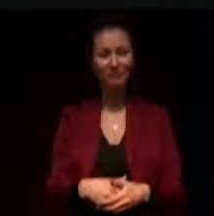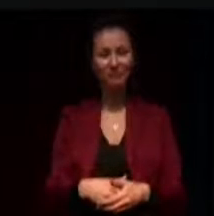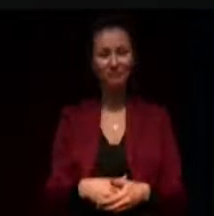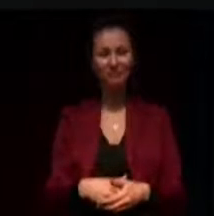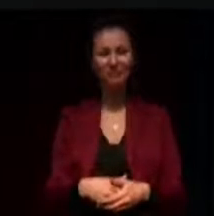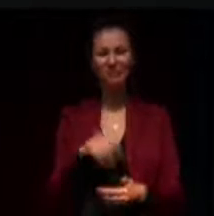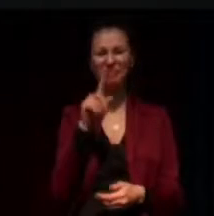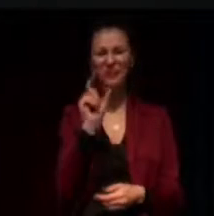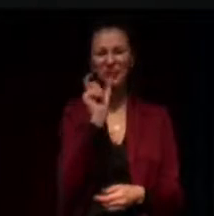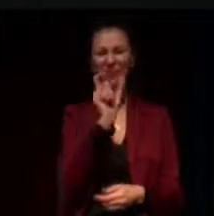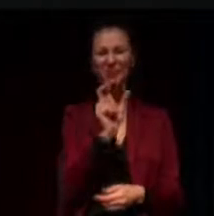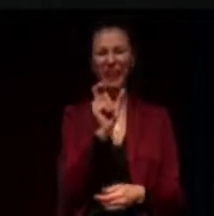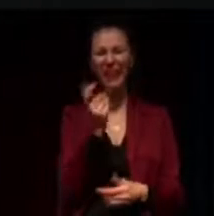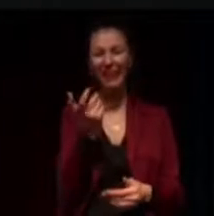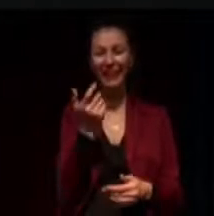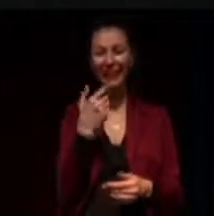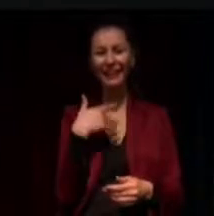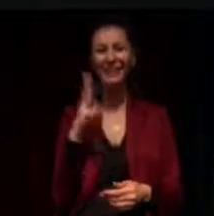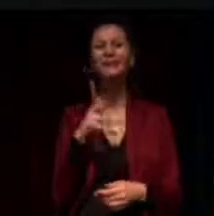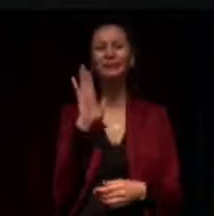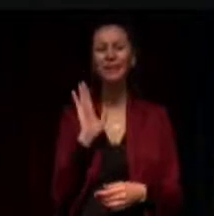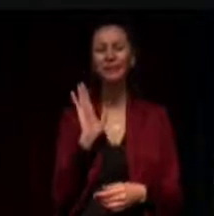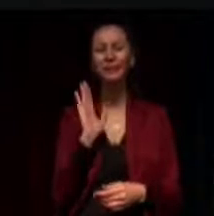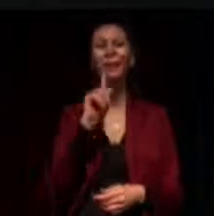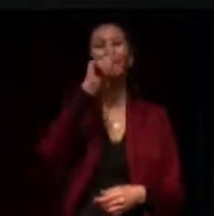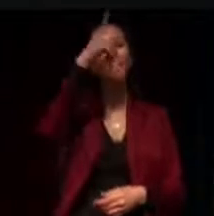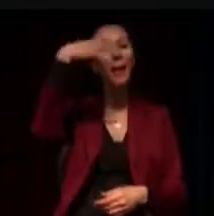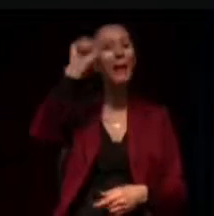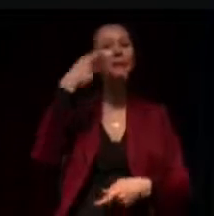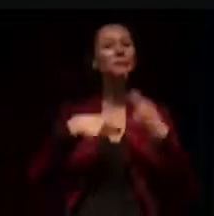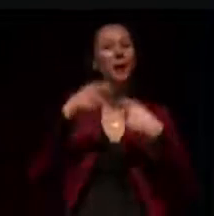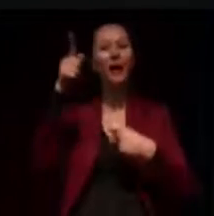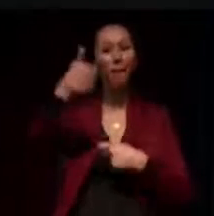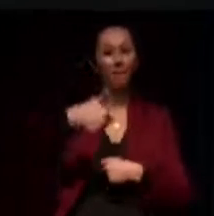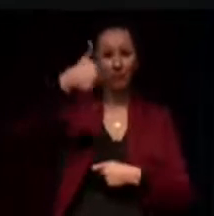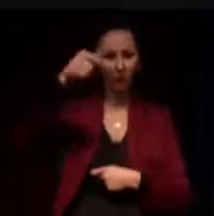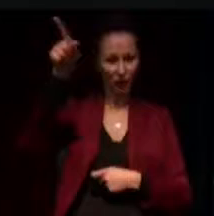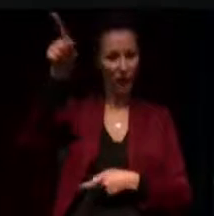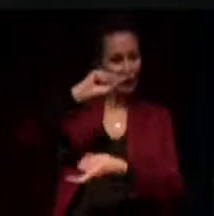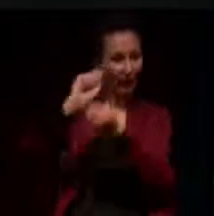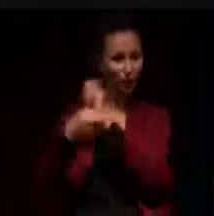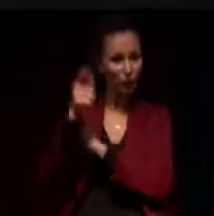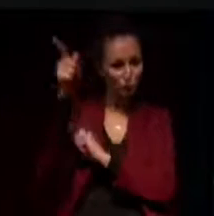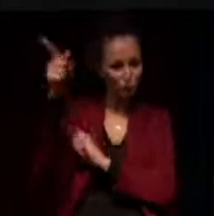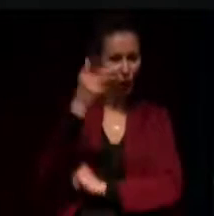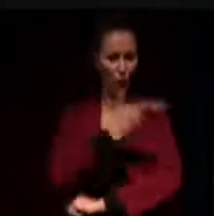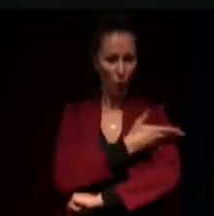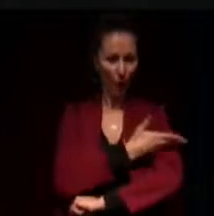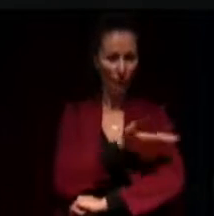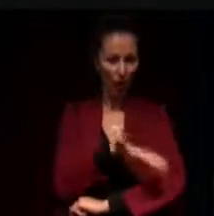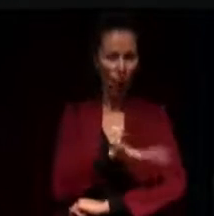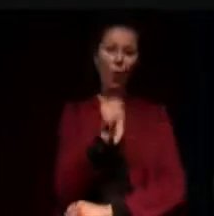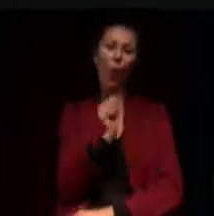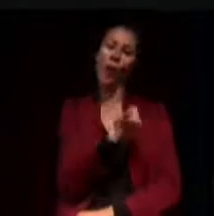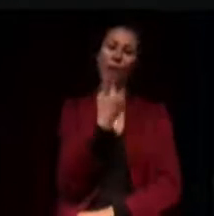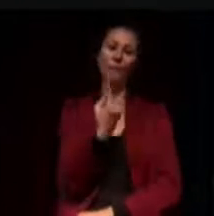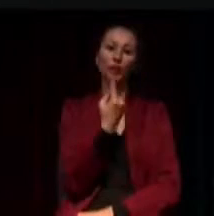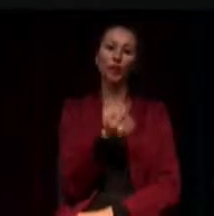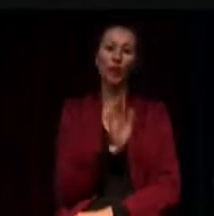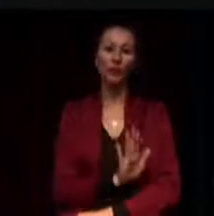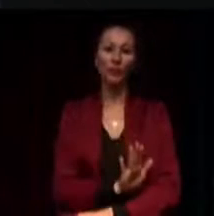Onu bir cümle etmeden geçmeyeyim madem. Yani bir Merkez Bankası Başkanı ve şey değişiyorsa ülkede bu önemli bir şey.